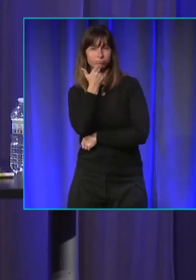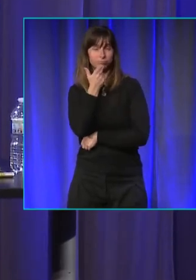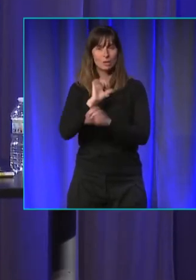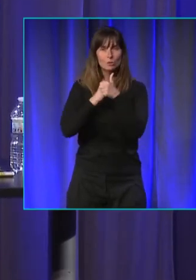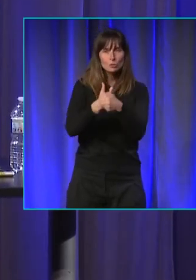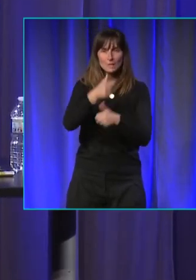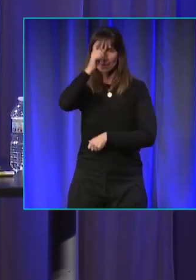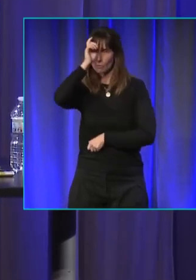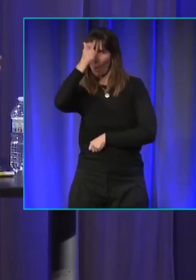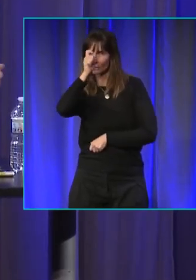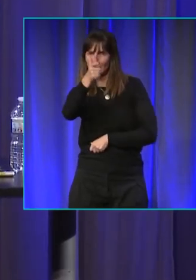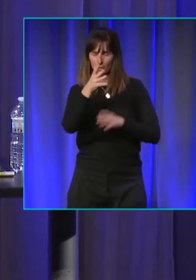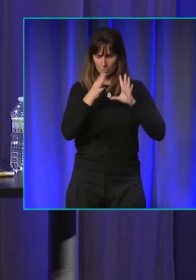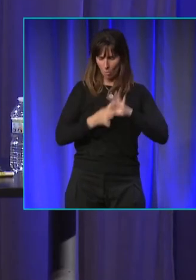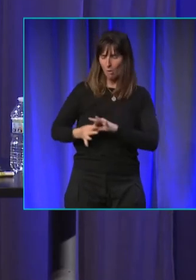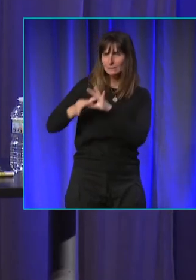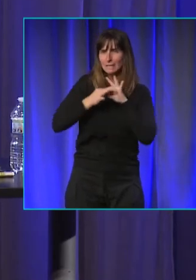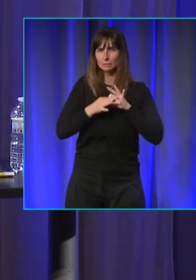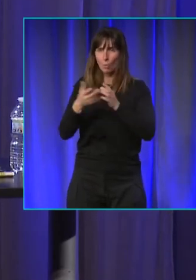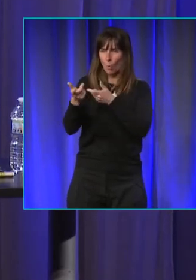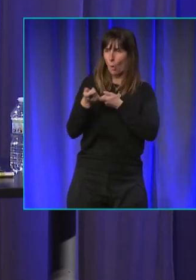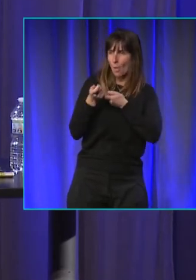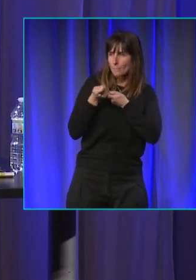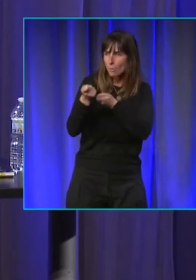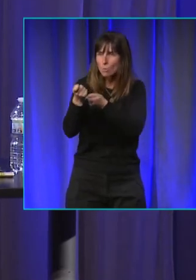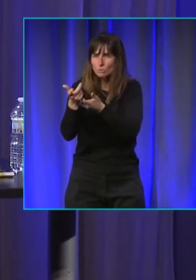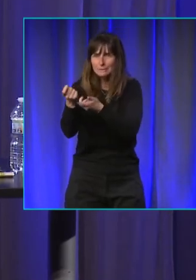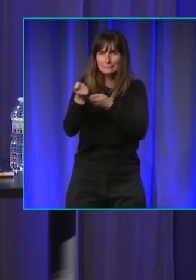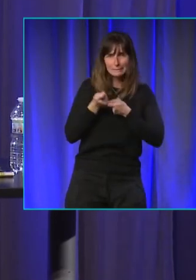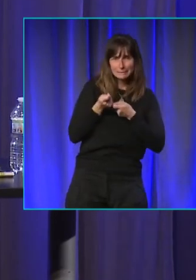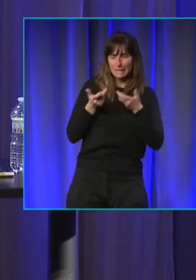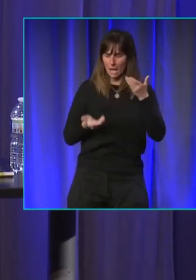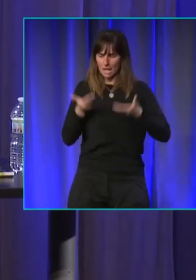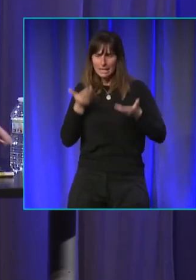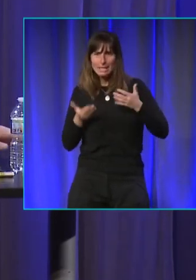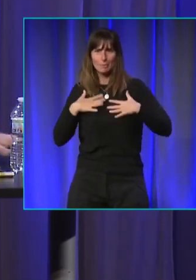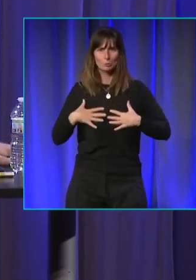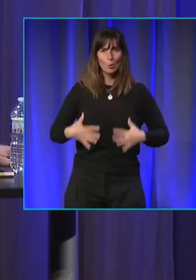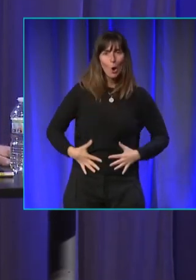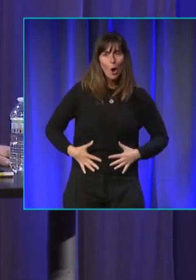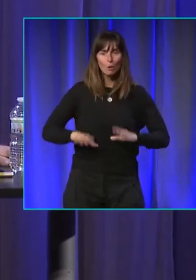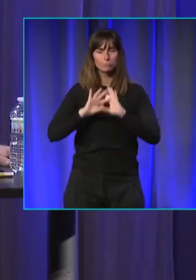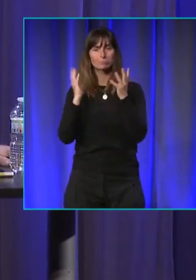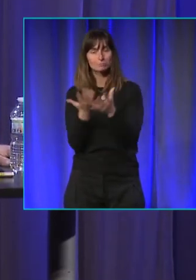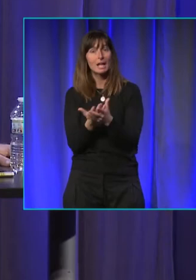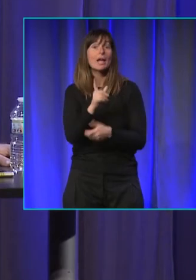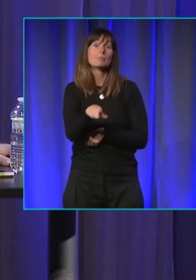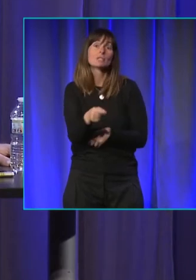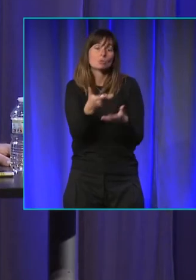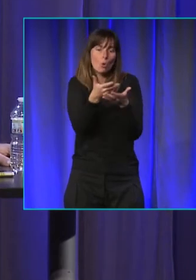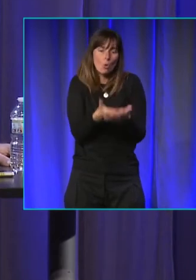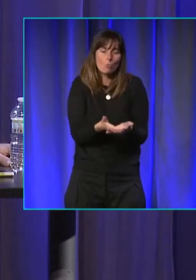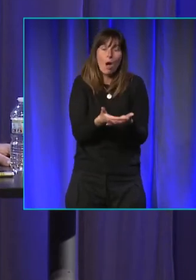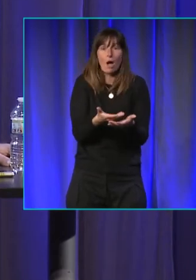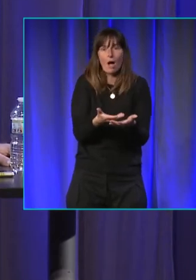à la manière de pousser, de tirer, de l'équilibre aussi postural. Donc après, le poids, certes, ne fait